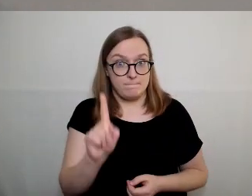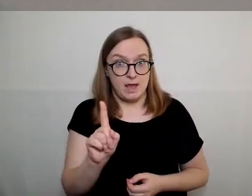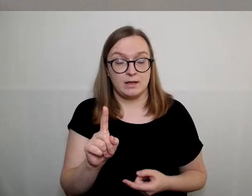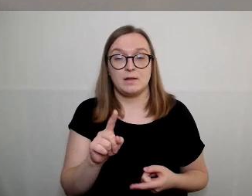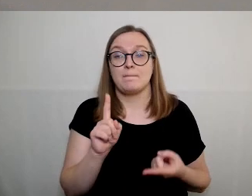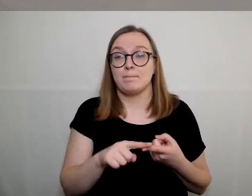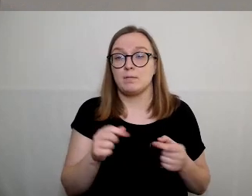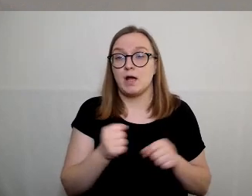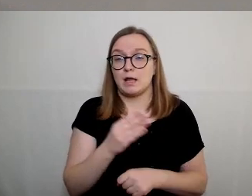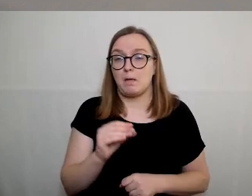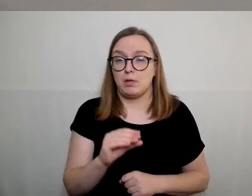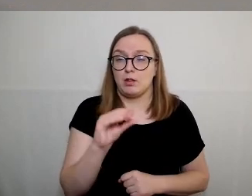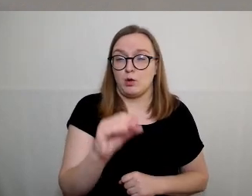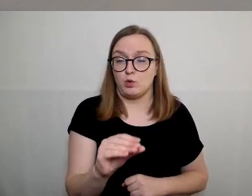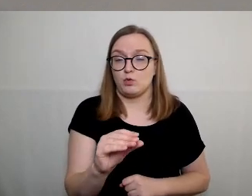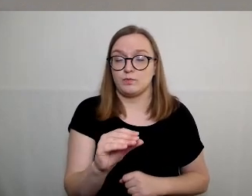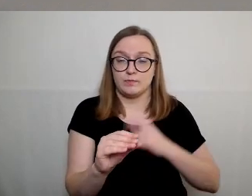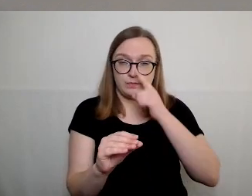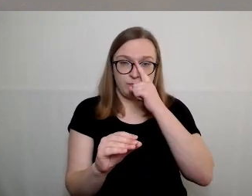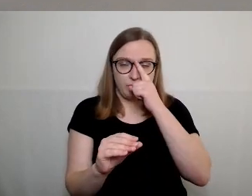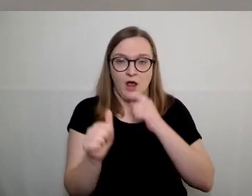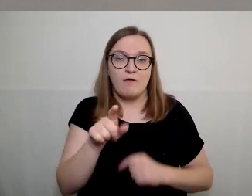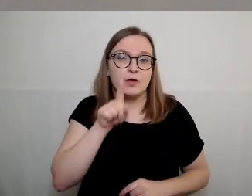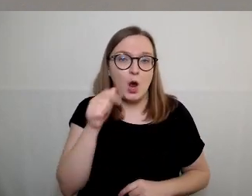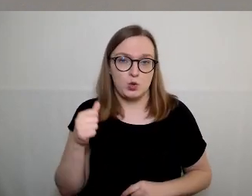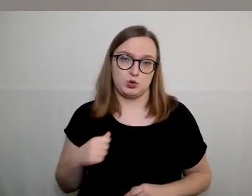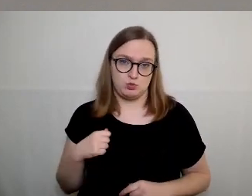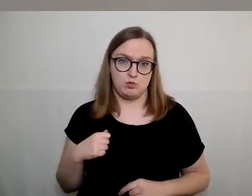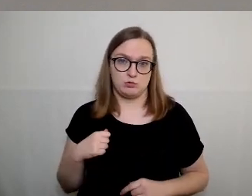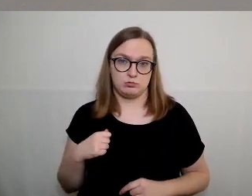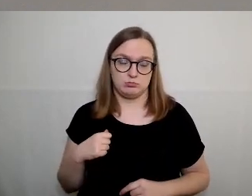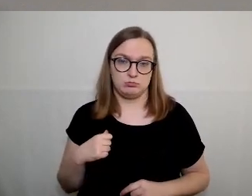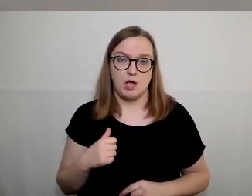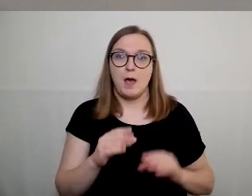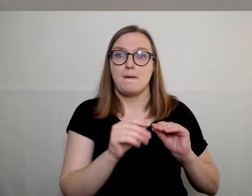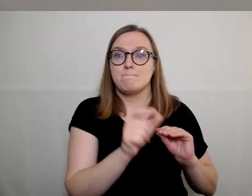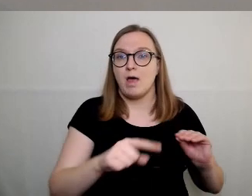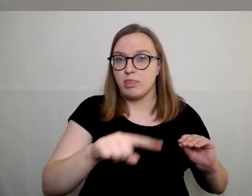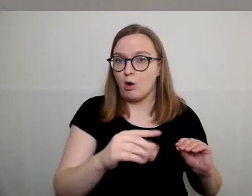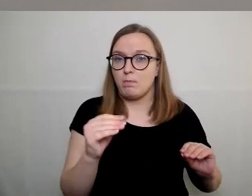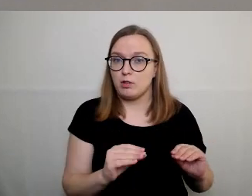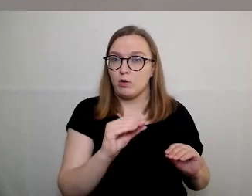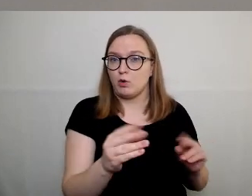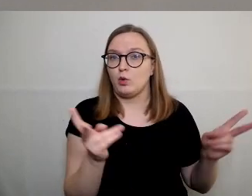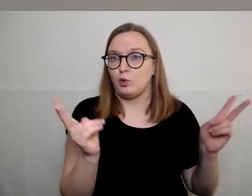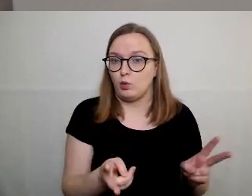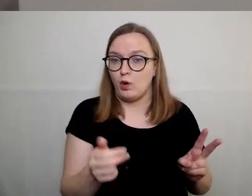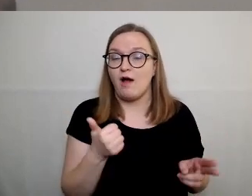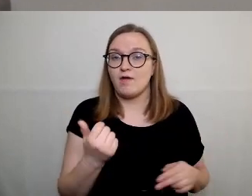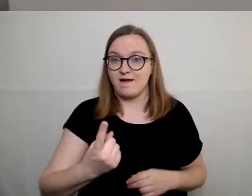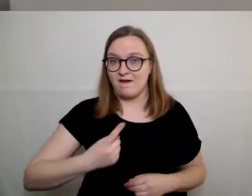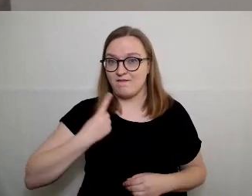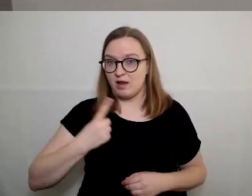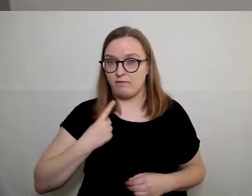investuoti į mūsų jaunimą, investuoti į mūsų pedagogus, tai yra suteikti jiems kvalifikacijos kelimą,